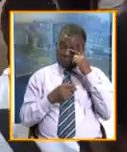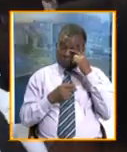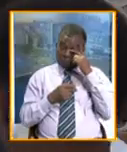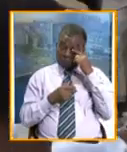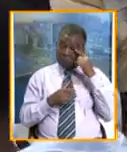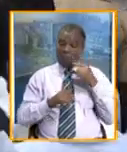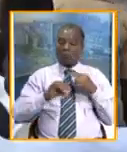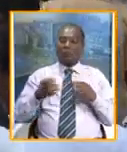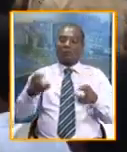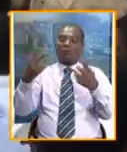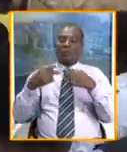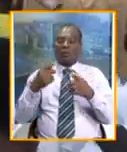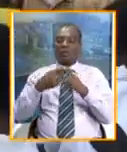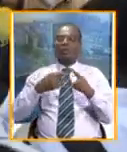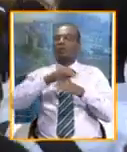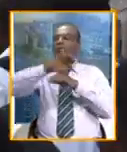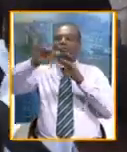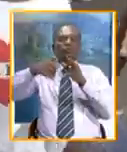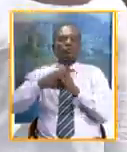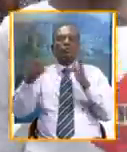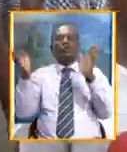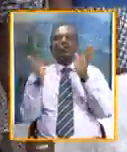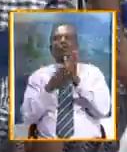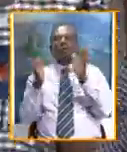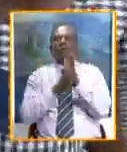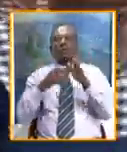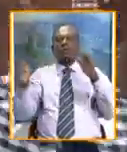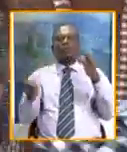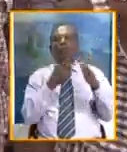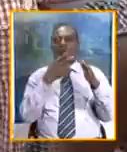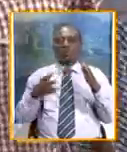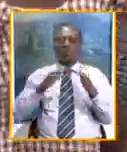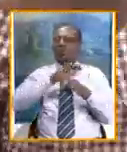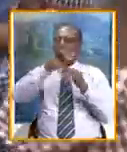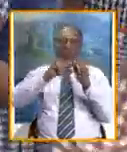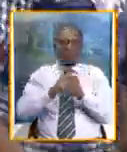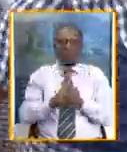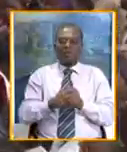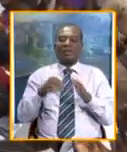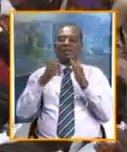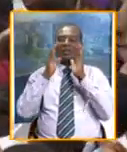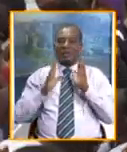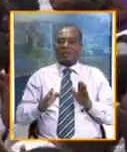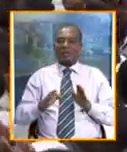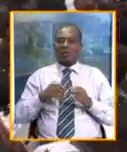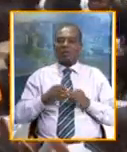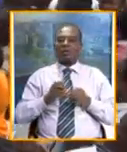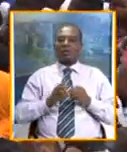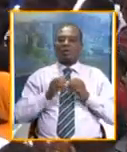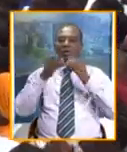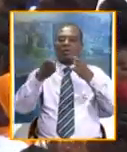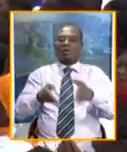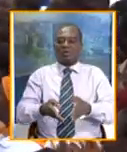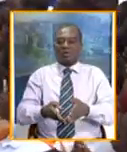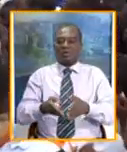Ils sont venus de toutes les écoles publiques et privées de la commune de Séguéla. À travers cette mobilisation, les écoliers et élèves ont rendu à leur manière